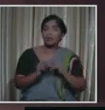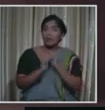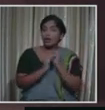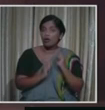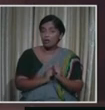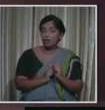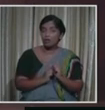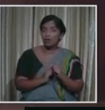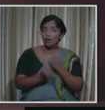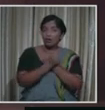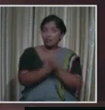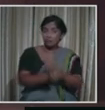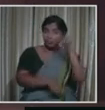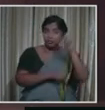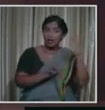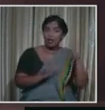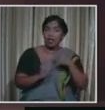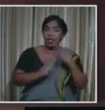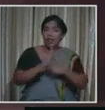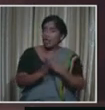pra hirakar yang kena gua, Lanka we khawatir,